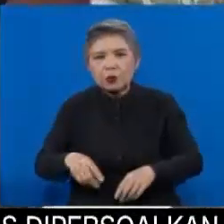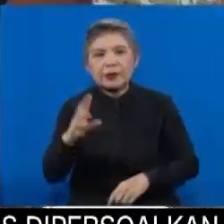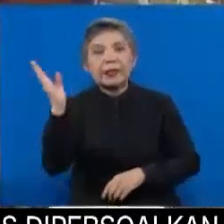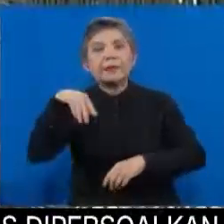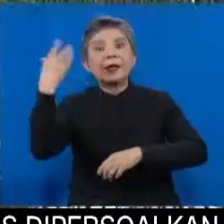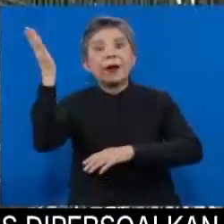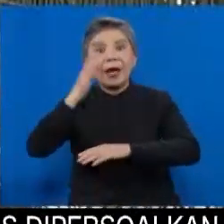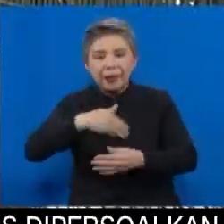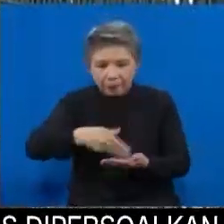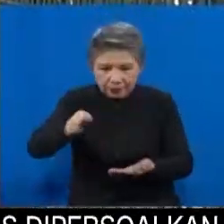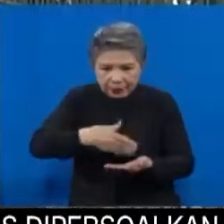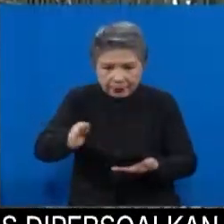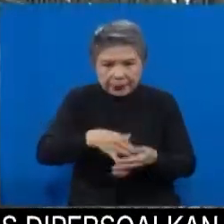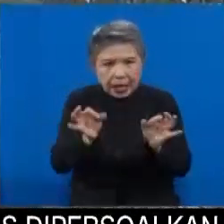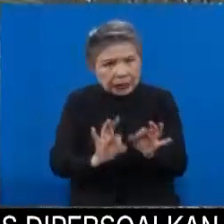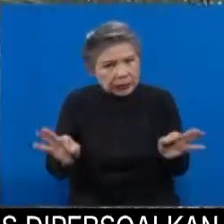peliharaannya.